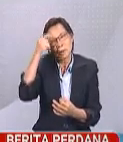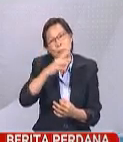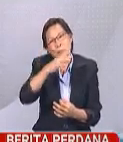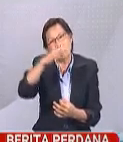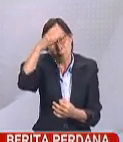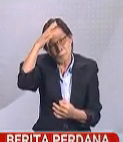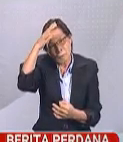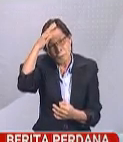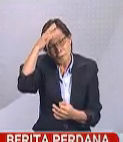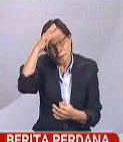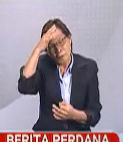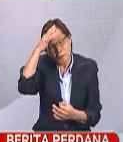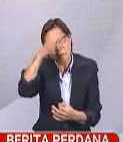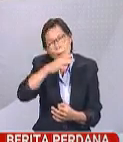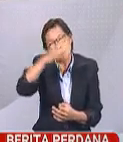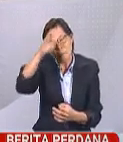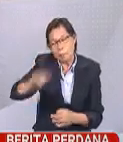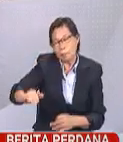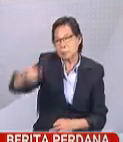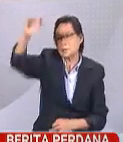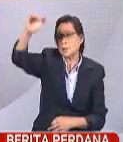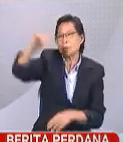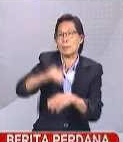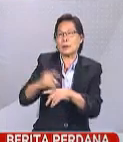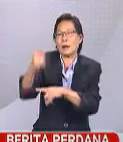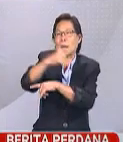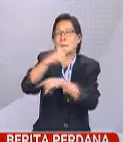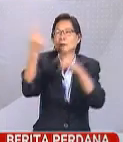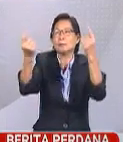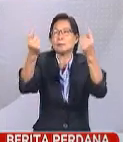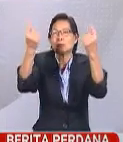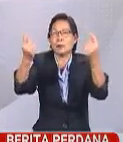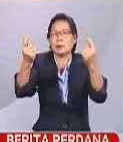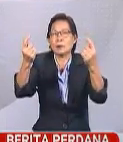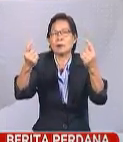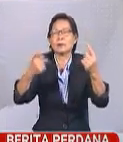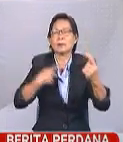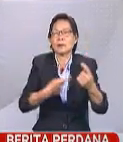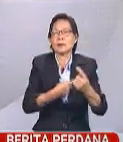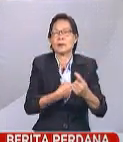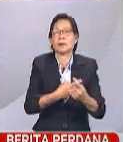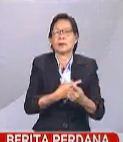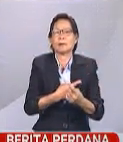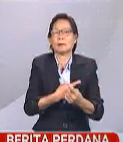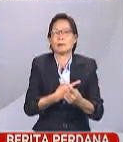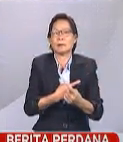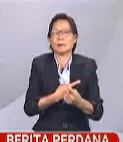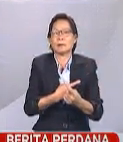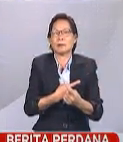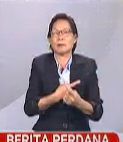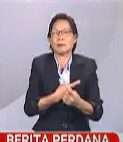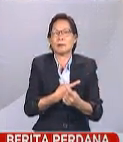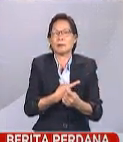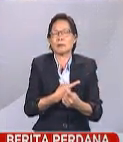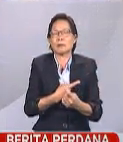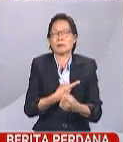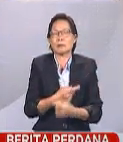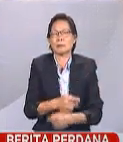nak boleh kau besar kau kita tengok bagi hari lain boleh kelik bagi raya, kita dah boleh nak kelik. Pasalnya